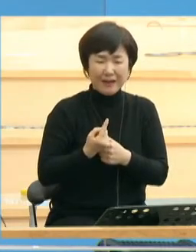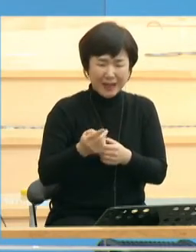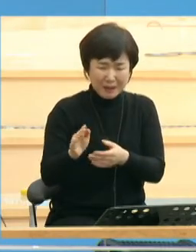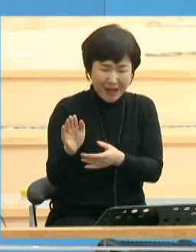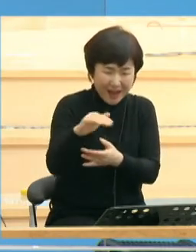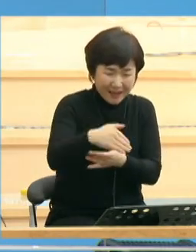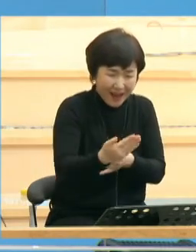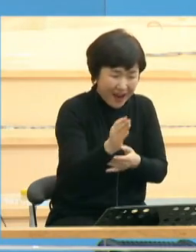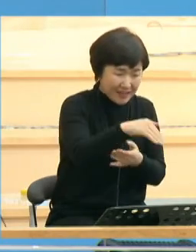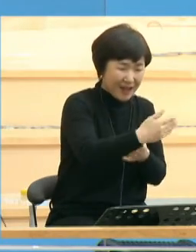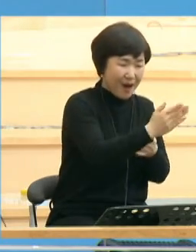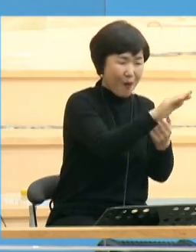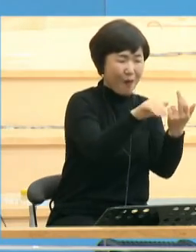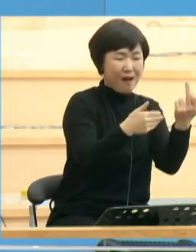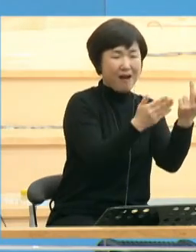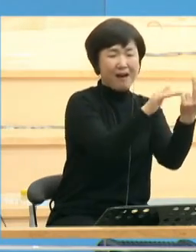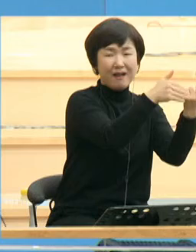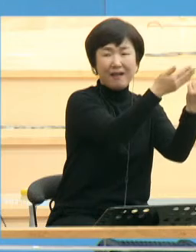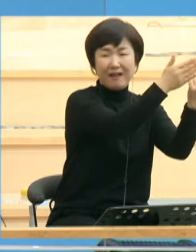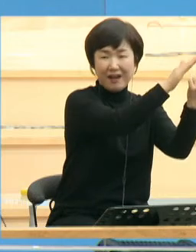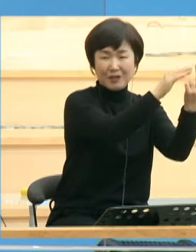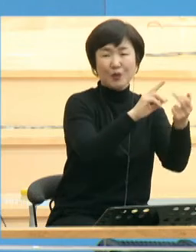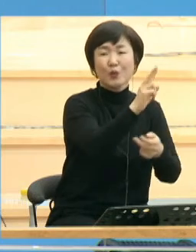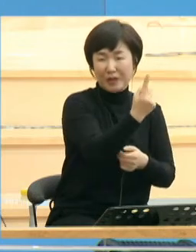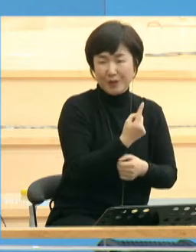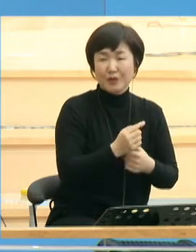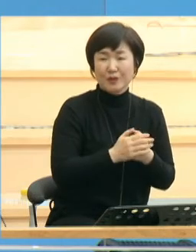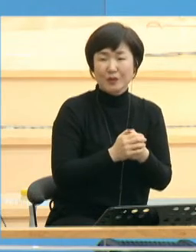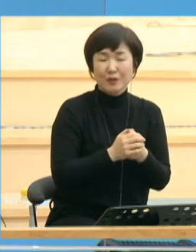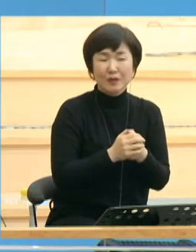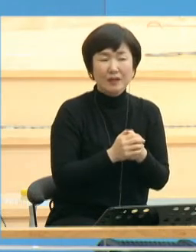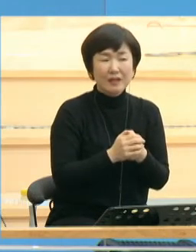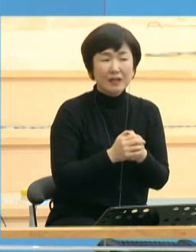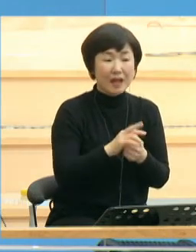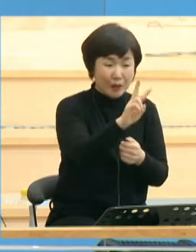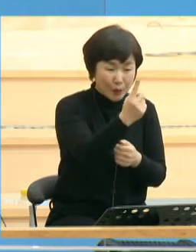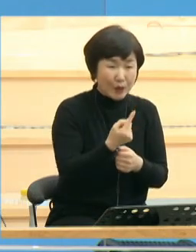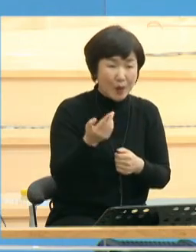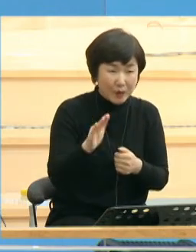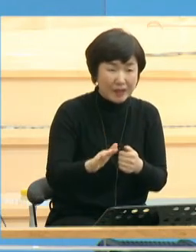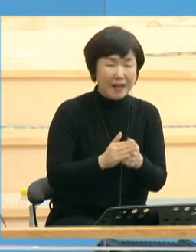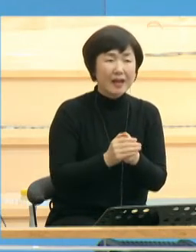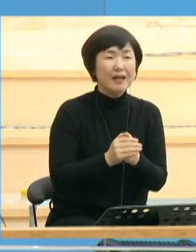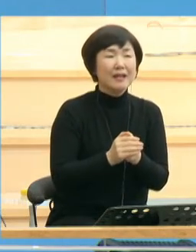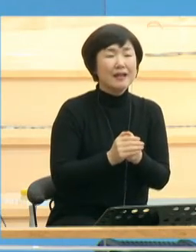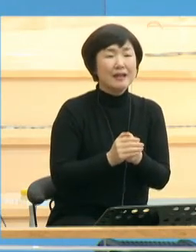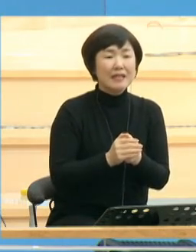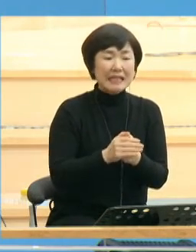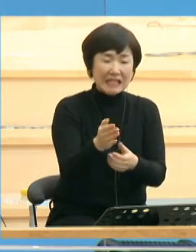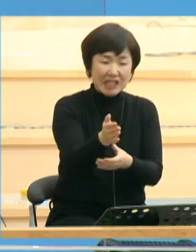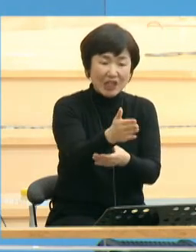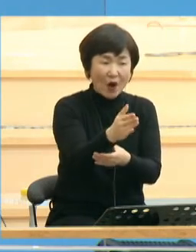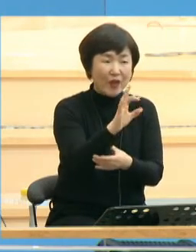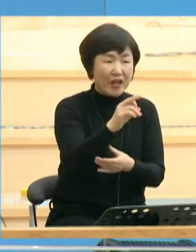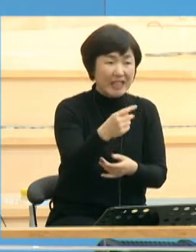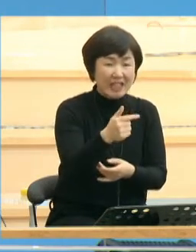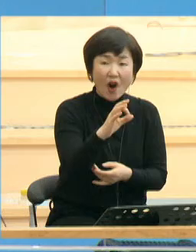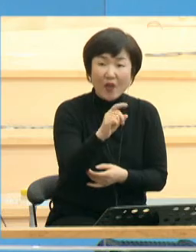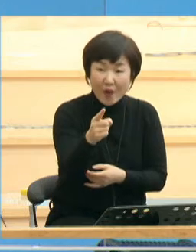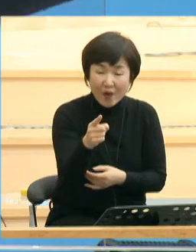올라가서 그렇게 5조 때가 되면 다 돌아오자 나는 그렇게 돌아오는데 말이에요 여러분 새해 보셨습니까 연어들이 말이에요